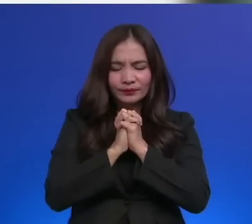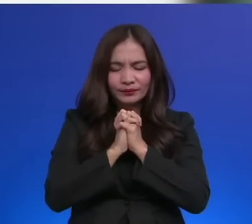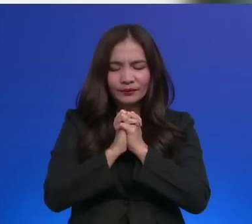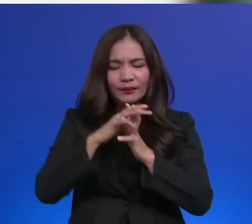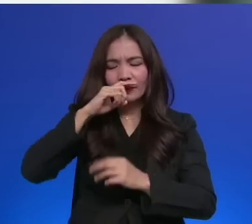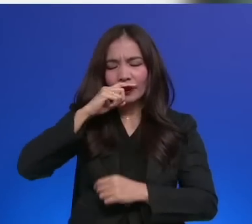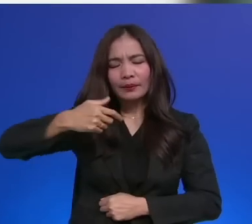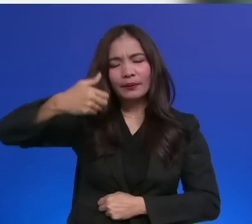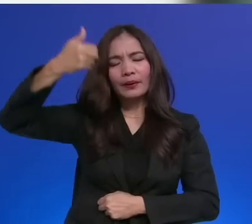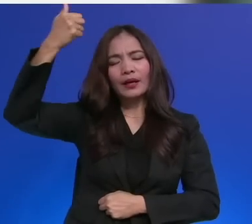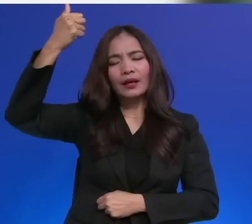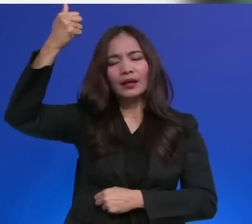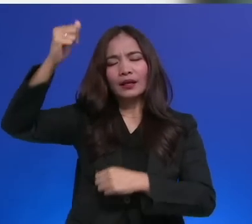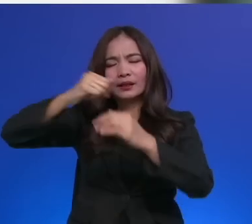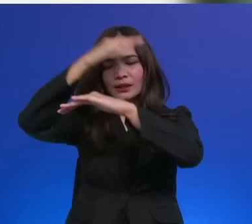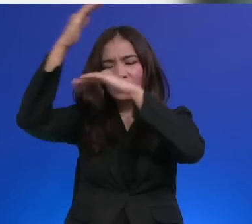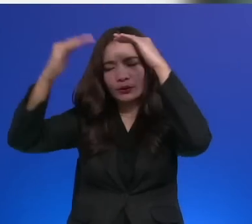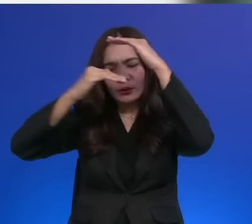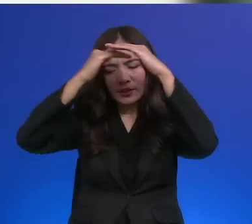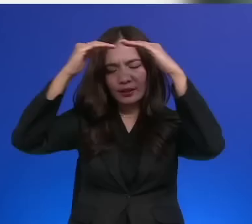Bapa di dalam surga,